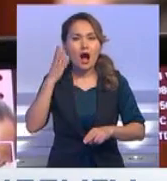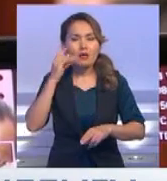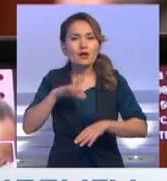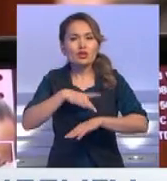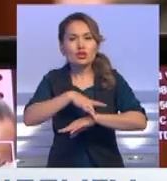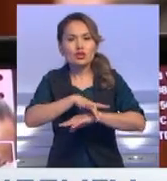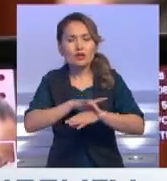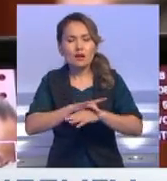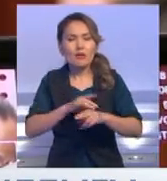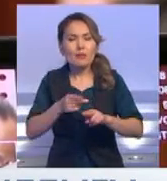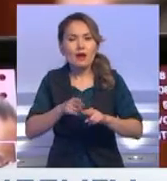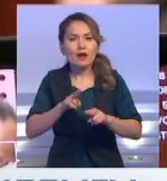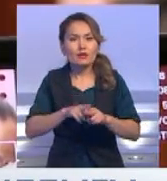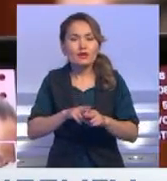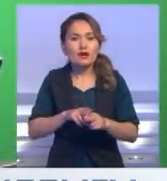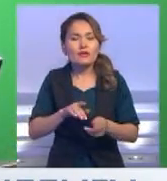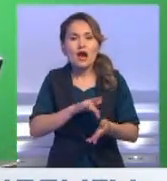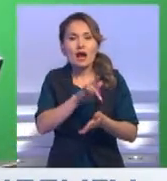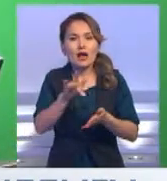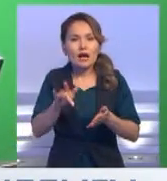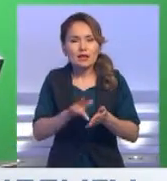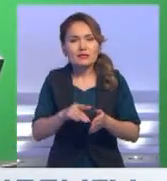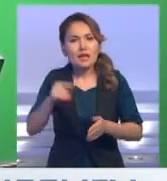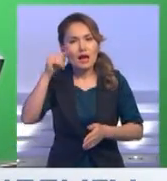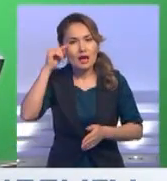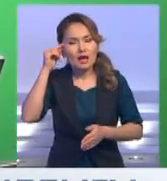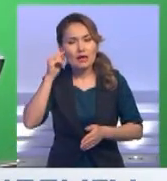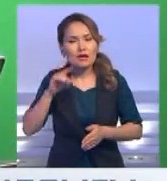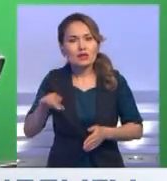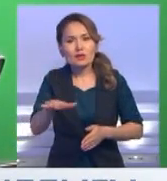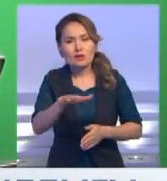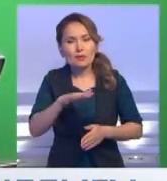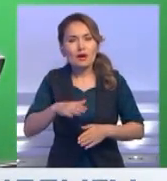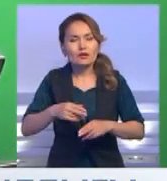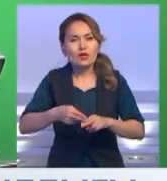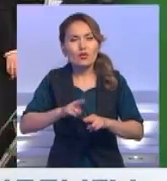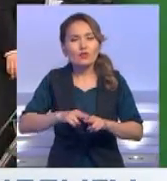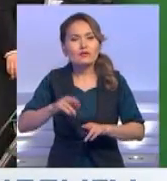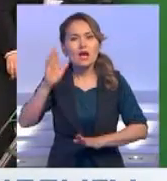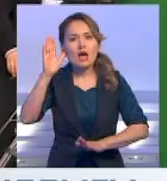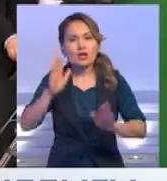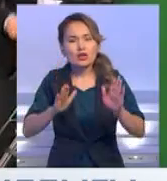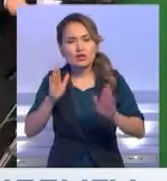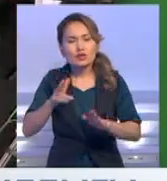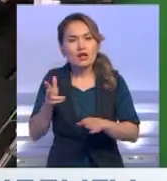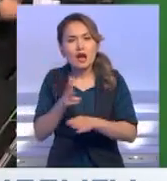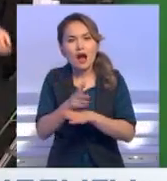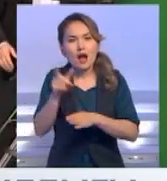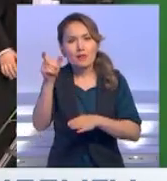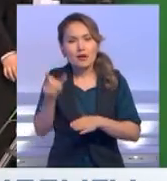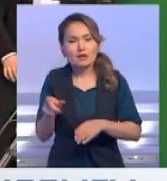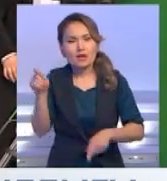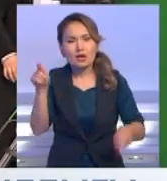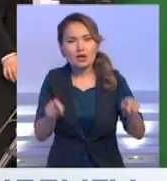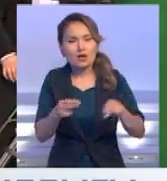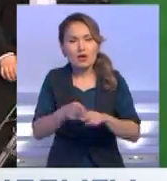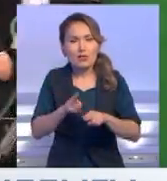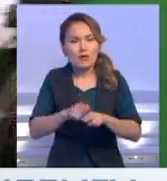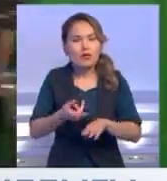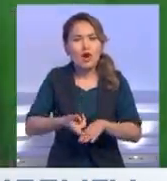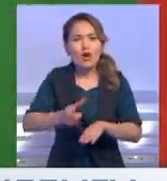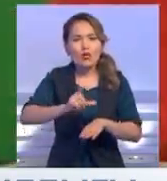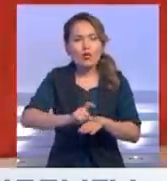Фрунзе телестудиясының операторлары барып қайтқан. Сол кезде студиядағы камераның салмағы 1 тонна болған. Көріністерді ауыстыру үшін залда